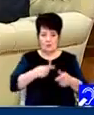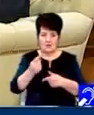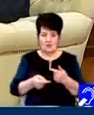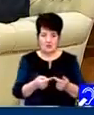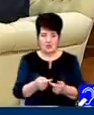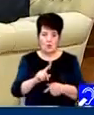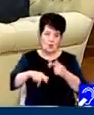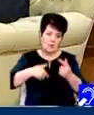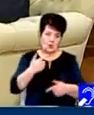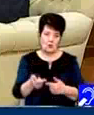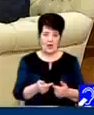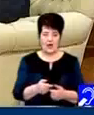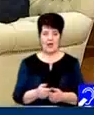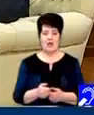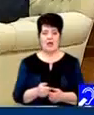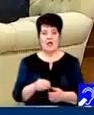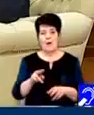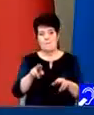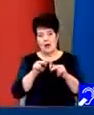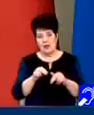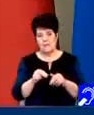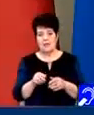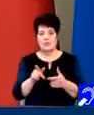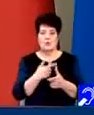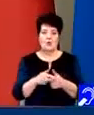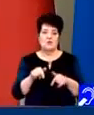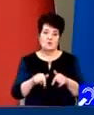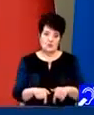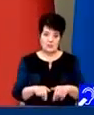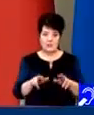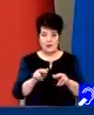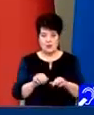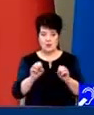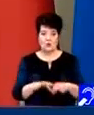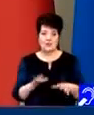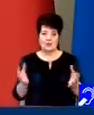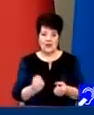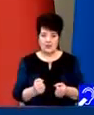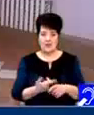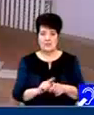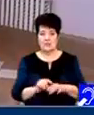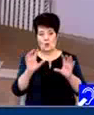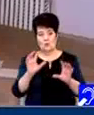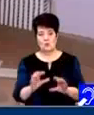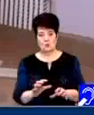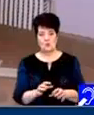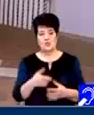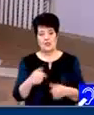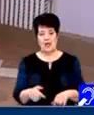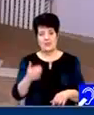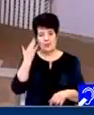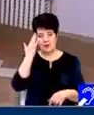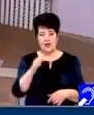generații sau următoarea generație, sau poate următorul parlament, sau poate chiar și acest parlament va găsi unele soluții și ce ține în mijloce de Constituție. De altă părere